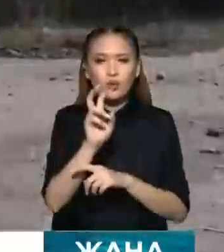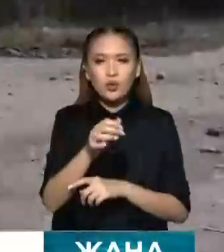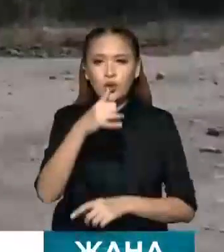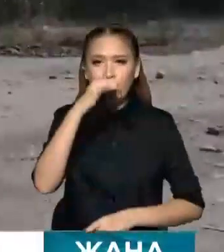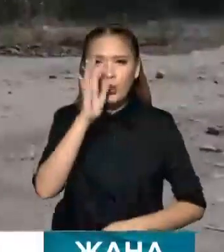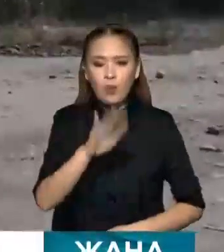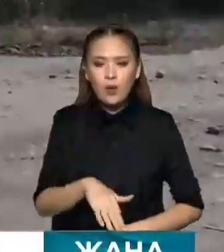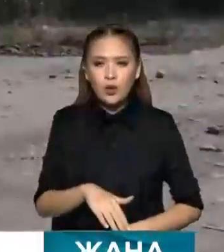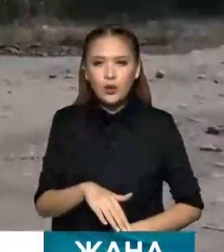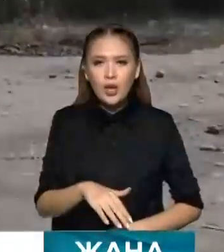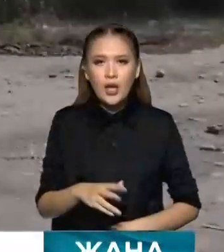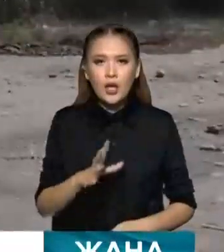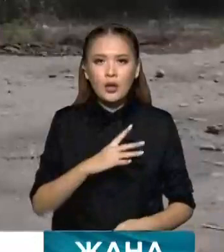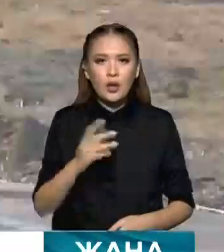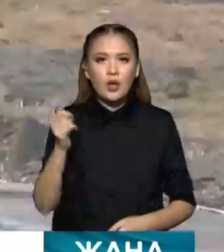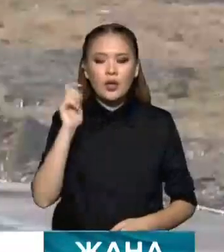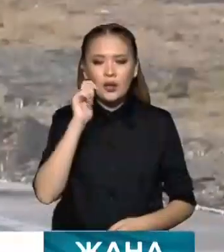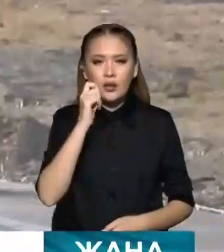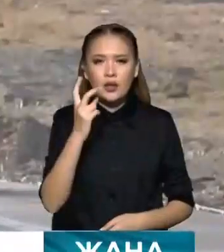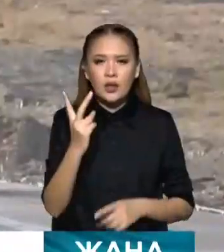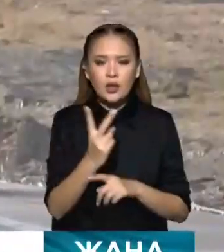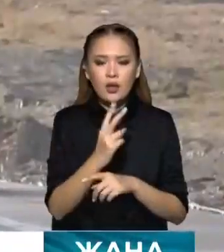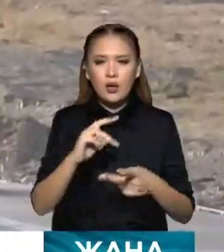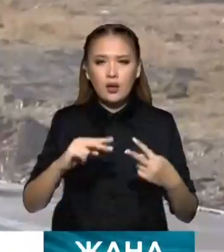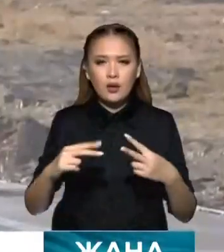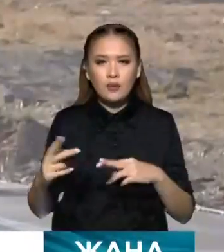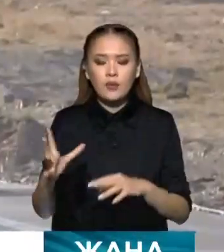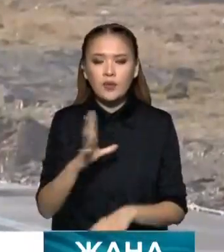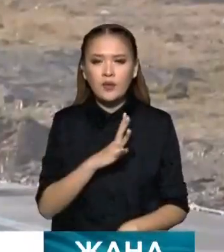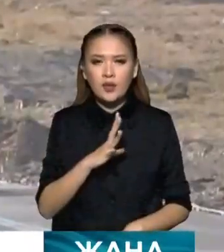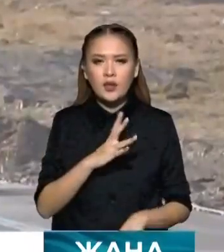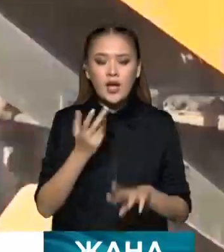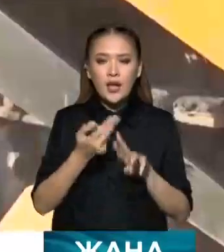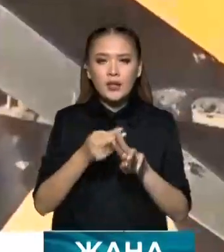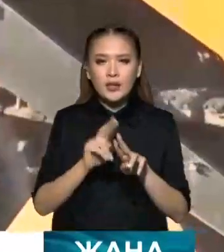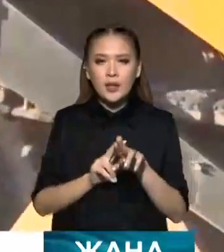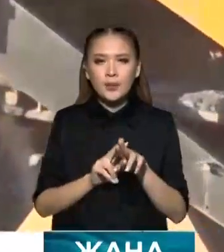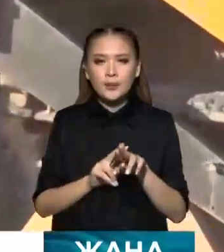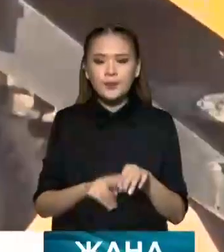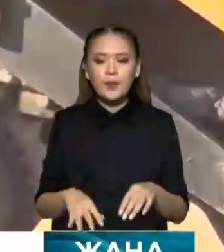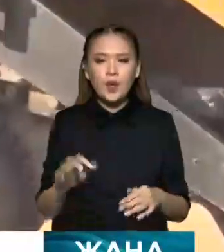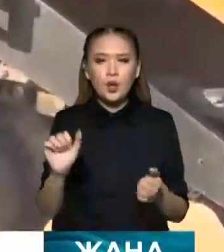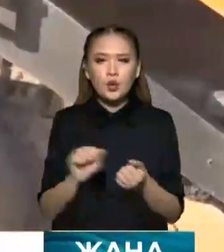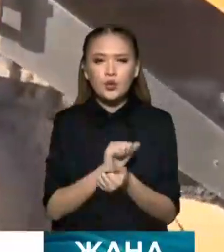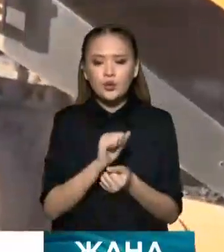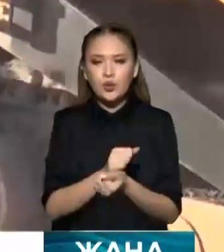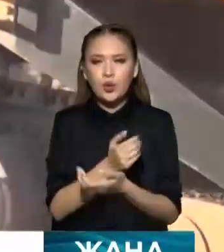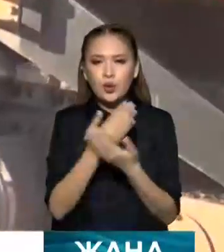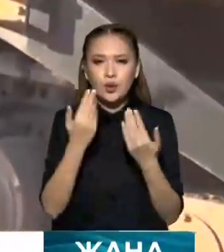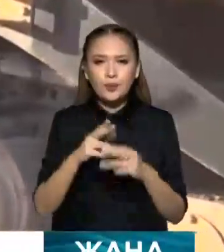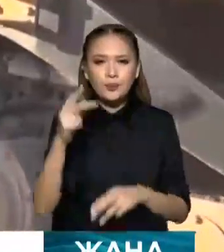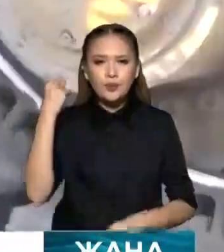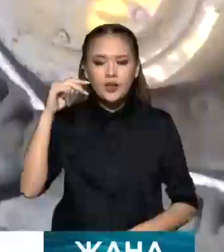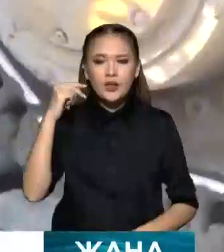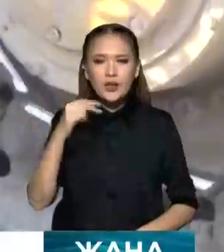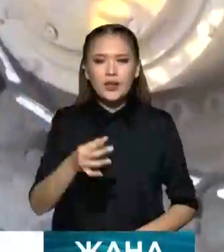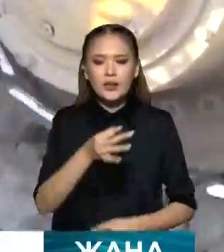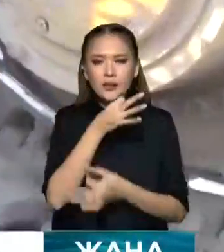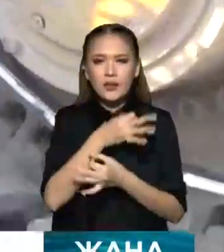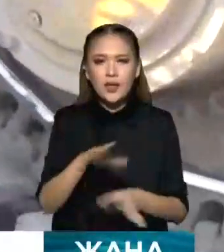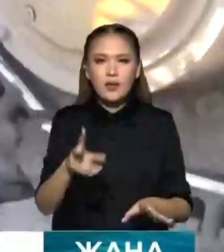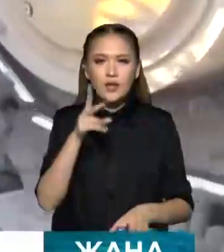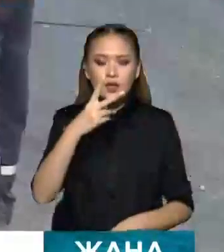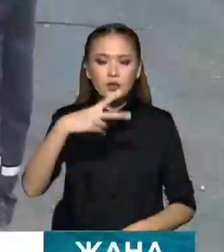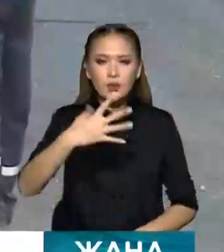екі аяқ киіммен барып жүреді балдар. Күре жол күре тамыр іспетті. Бірақ құрақ көрпедей көрініске президенттің көңілі толмады.